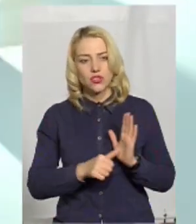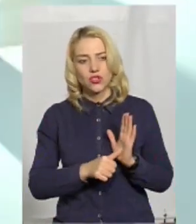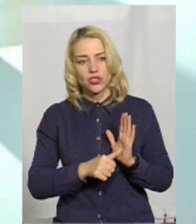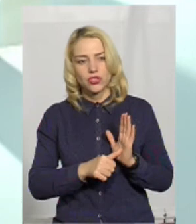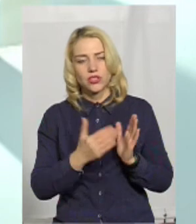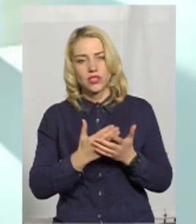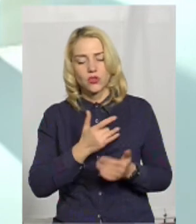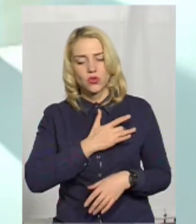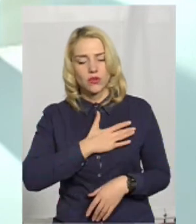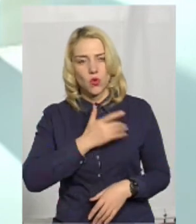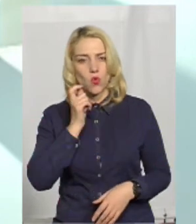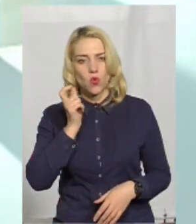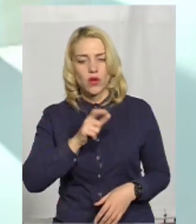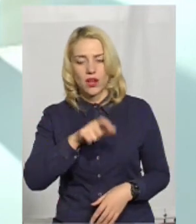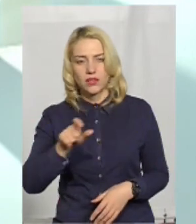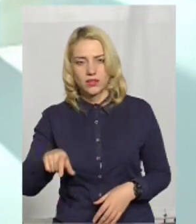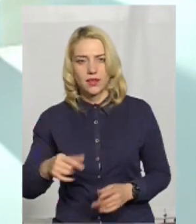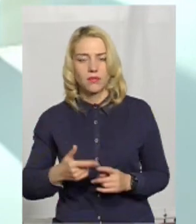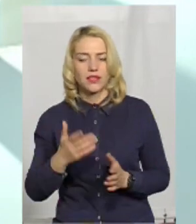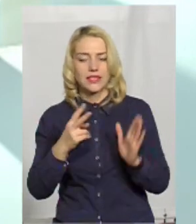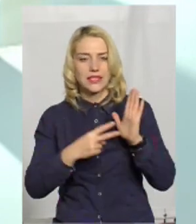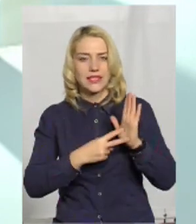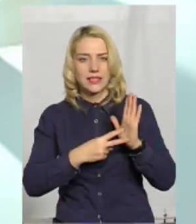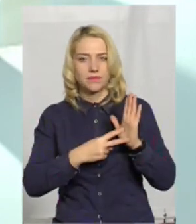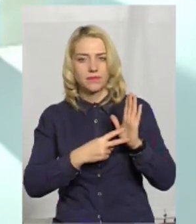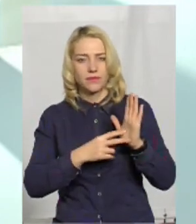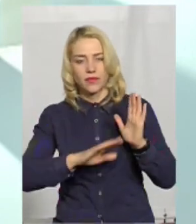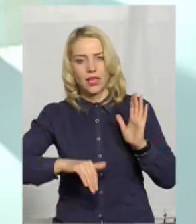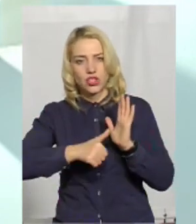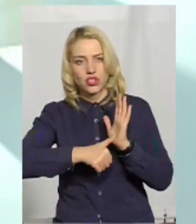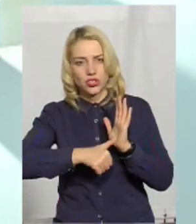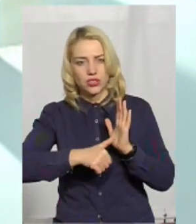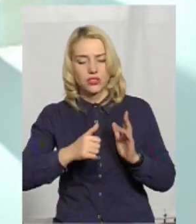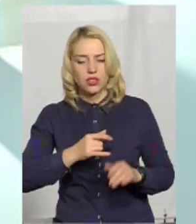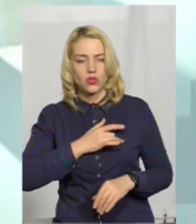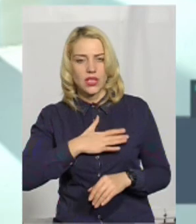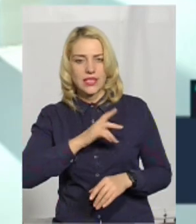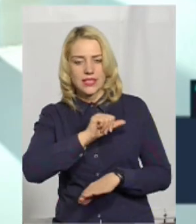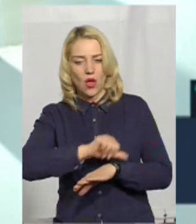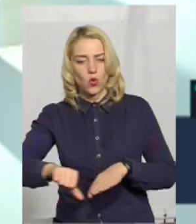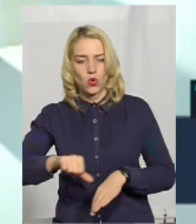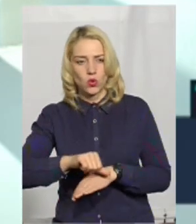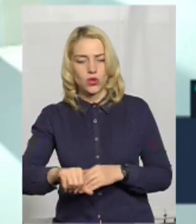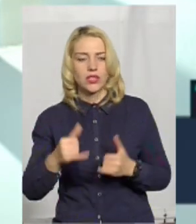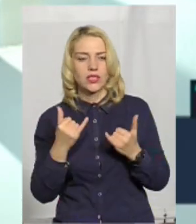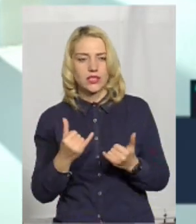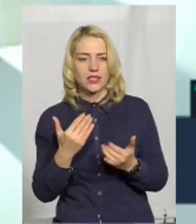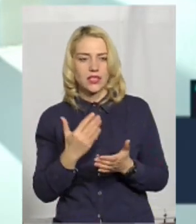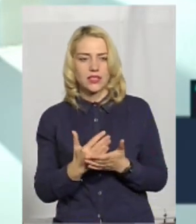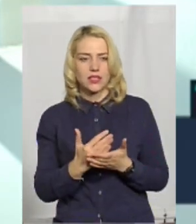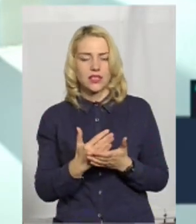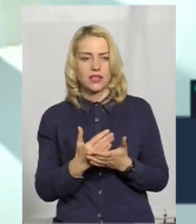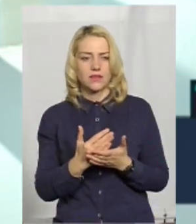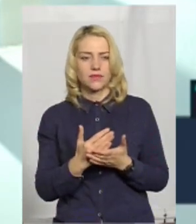26 є усиновлення українцями, 7 є, 6 усиновили за кордон, і зараз 7 справ знаходиться в суді, це